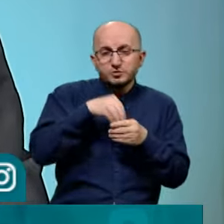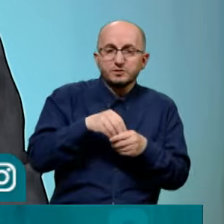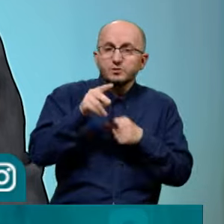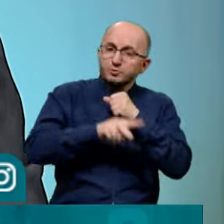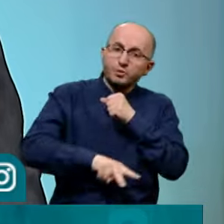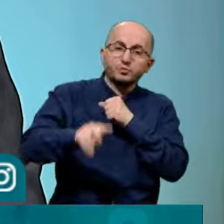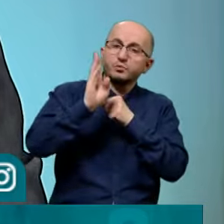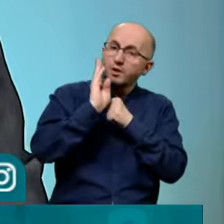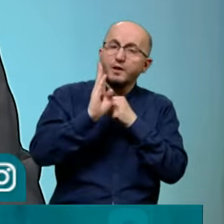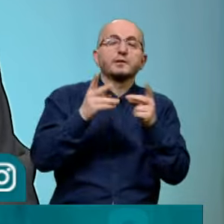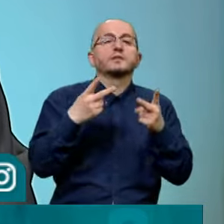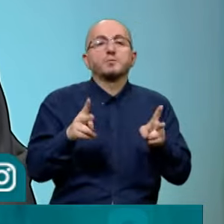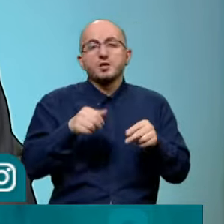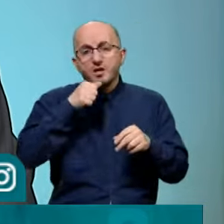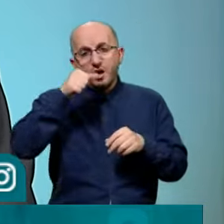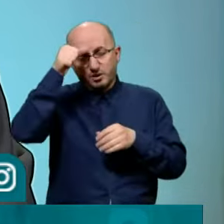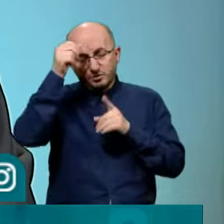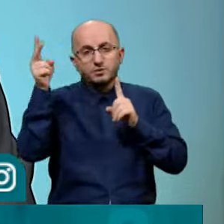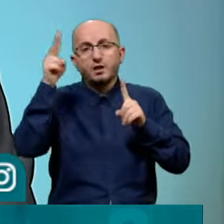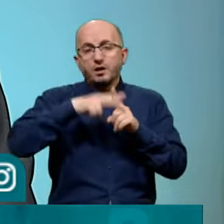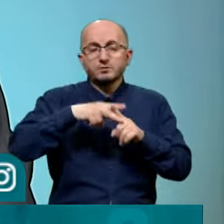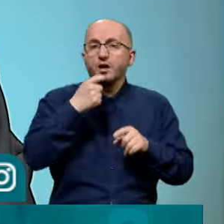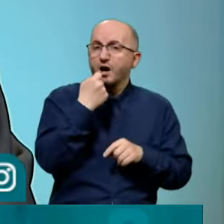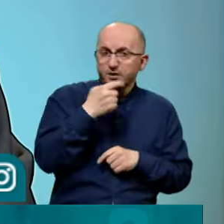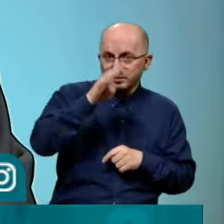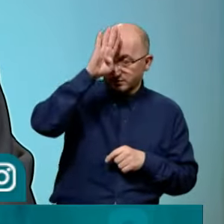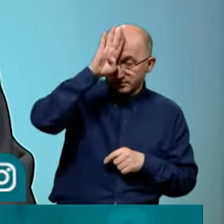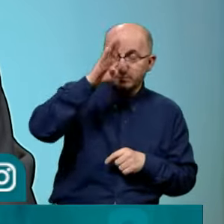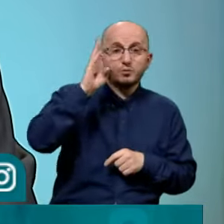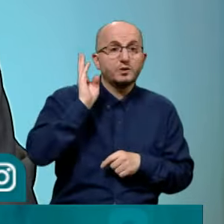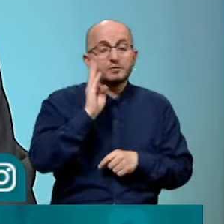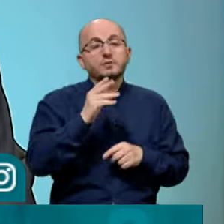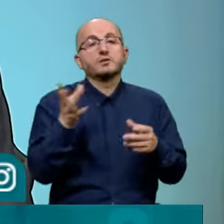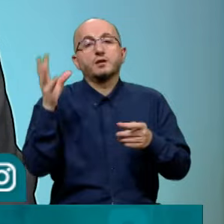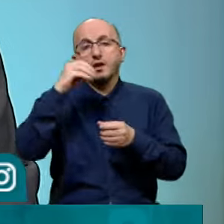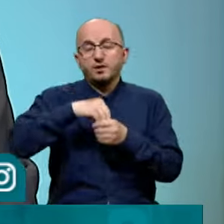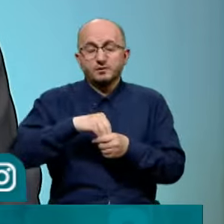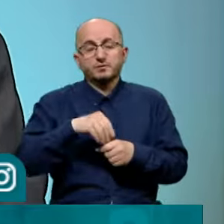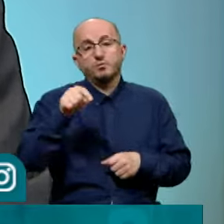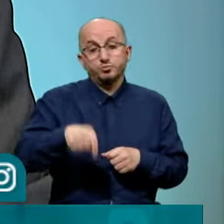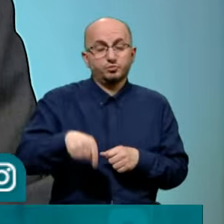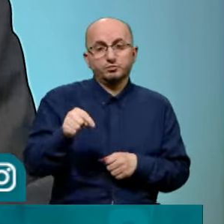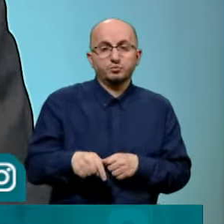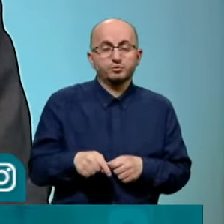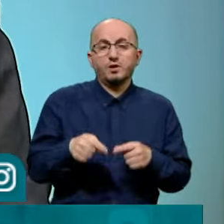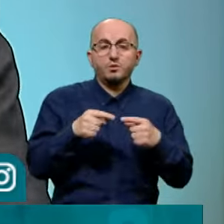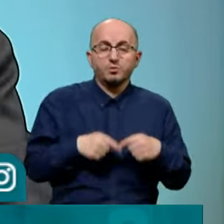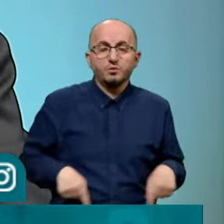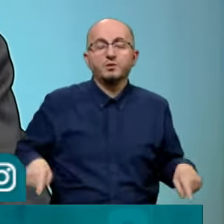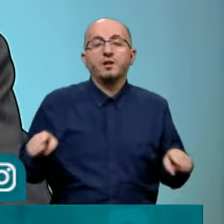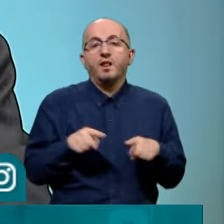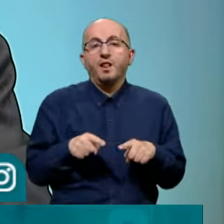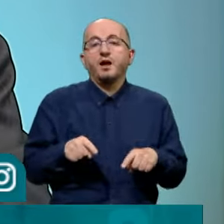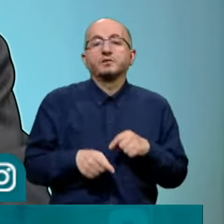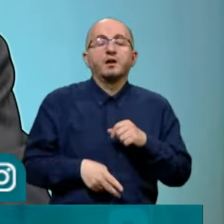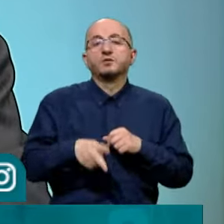hac da dahildir. Buna efendim Ankara'dan İstanbul'a gitmesi de dahildir diyor. Günümüzde kurullar da bu